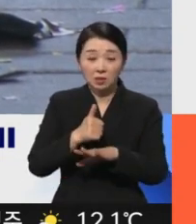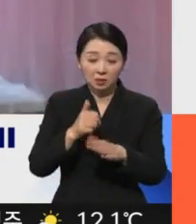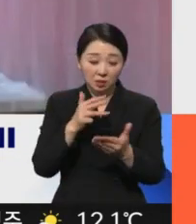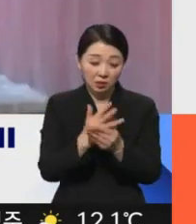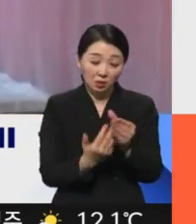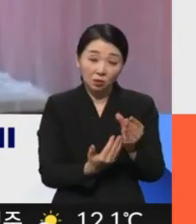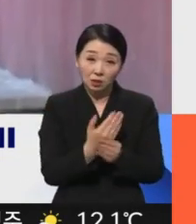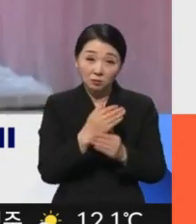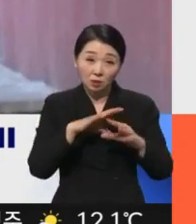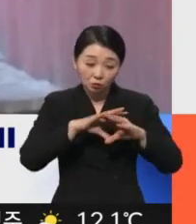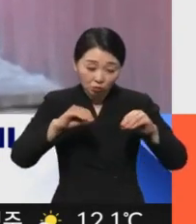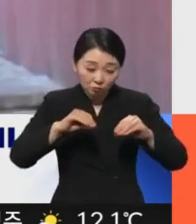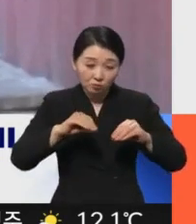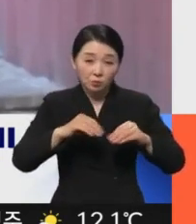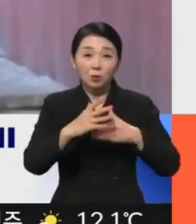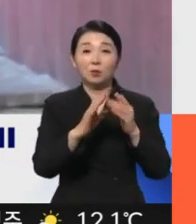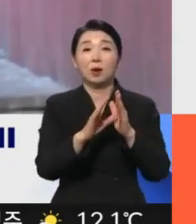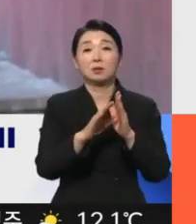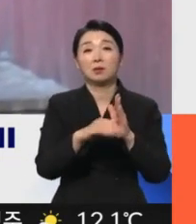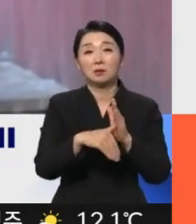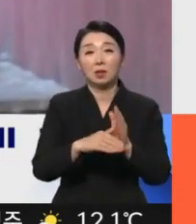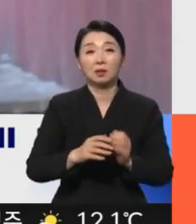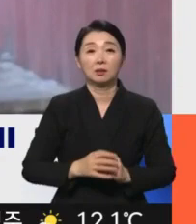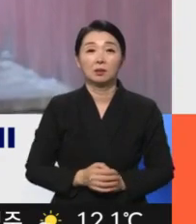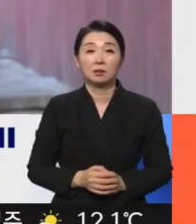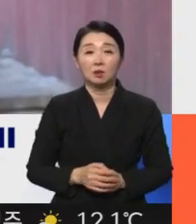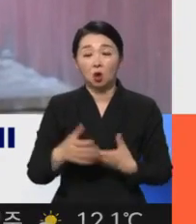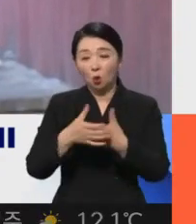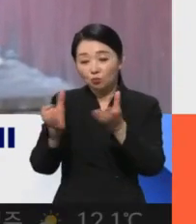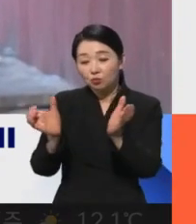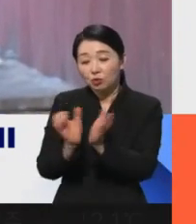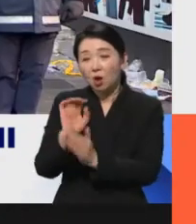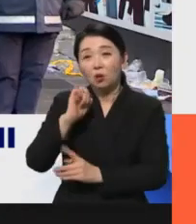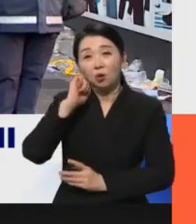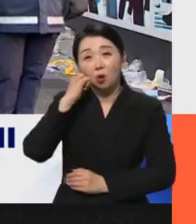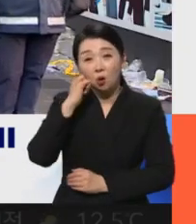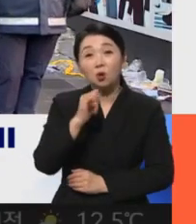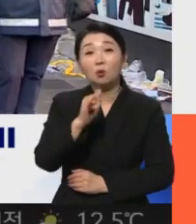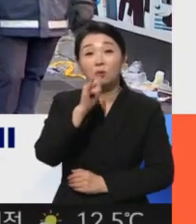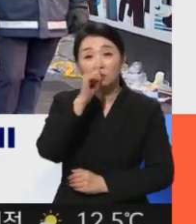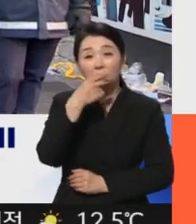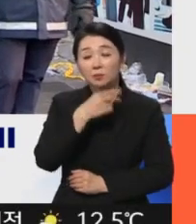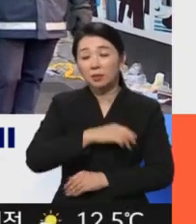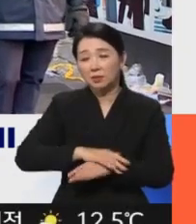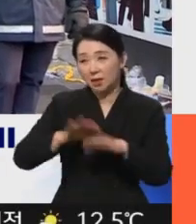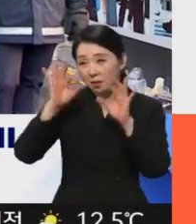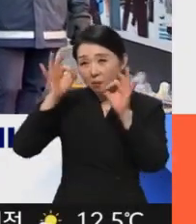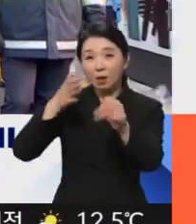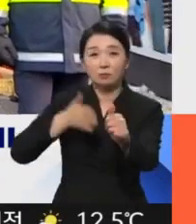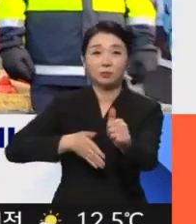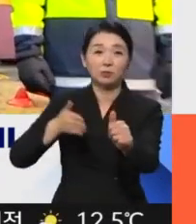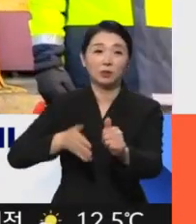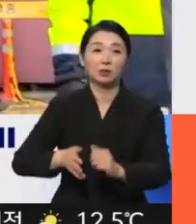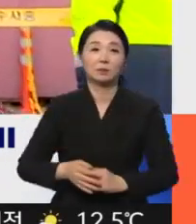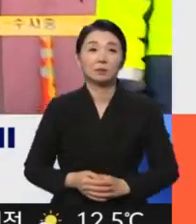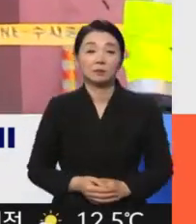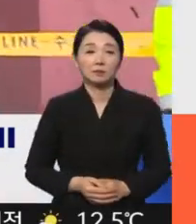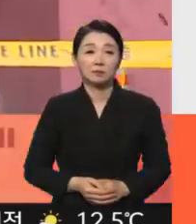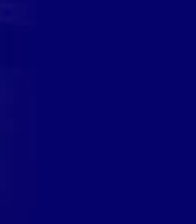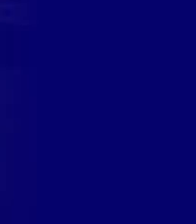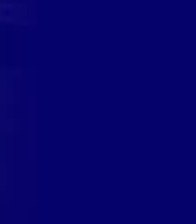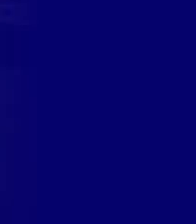이태원참사를 수습하는 과정에서 고인이나 해당 부서가 어떤 어려움이 있었는지 잘 살펴봐 달라 이렇게 지시를